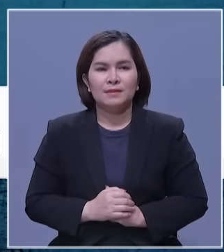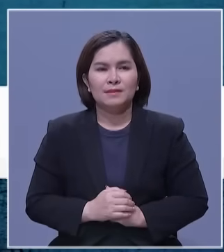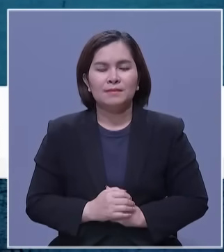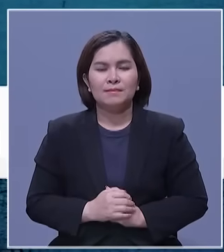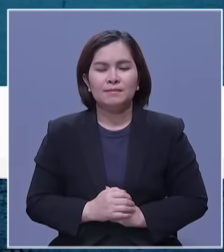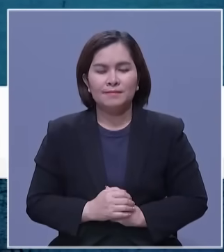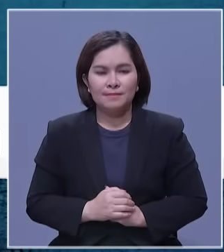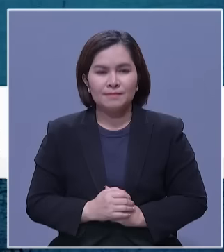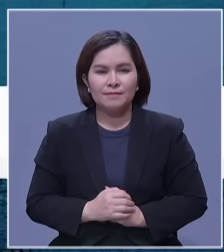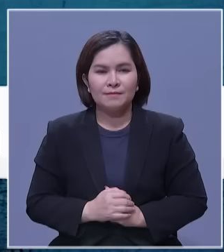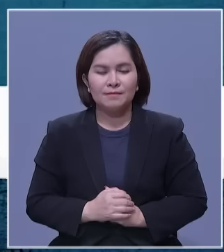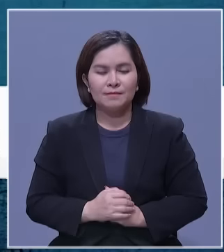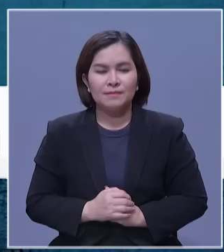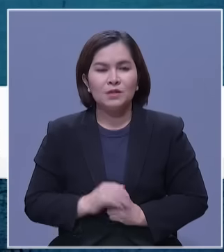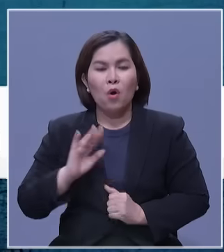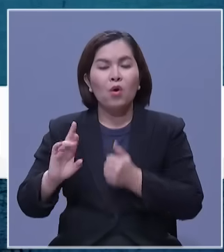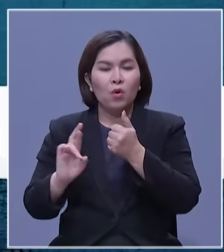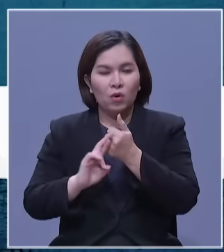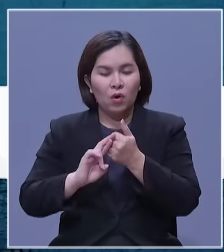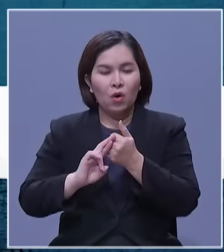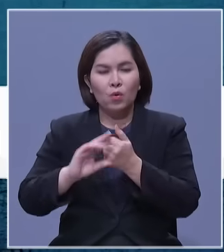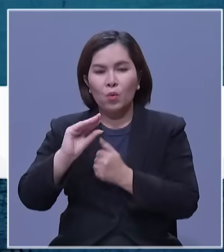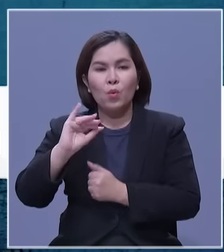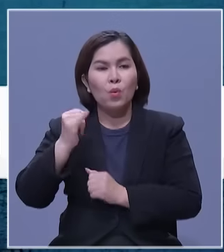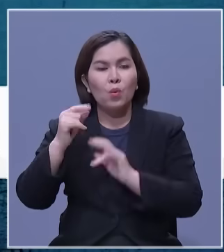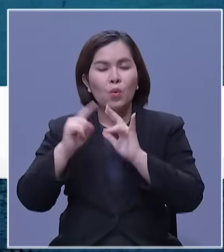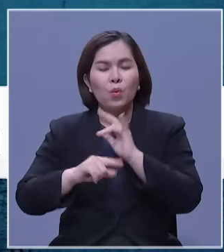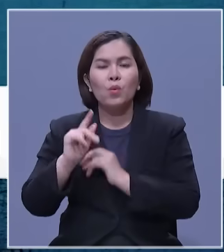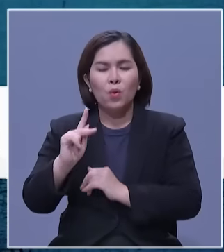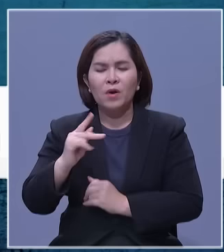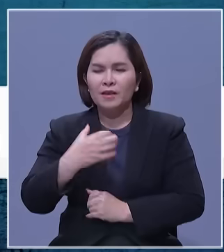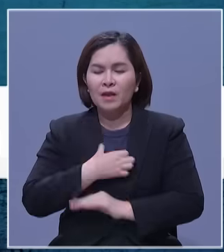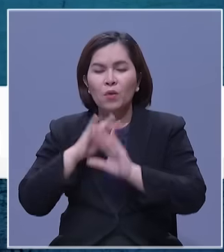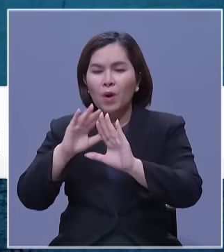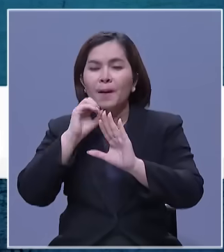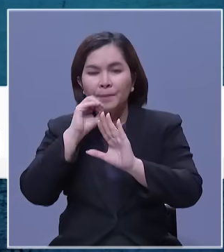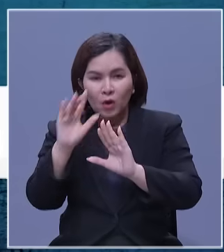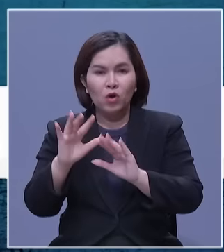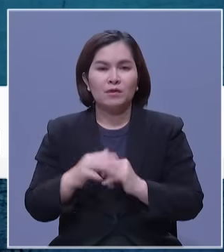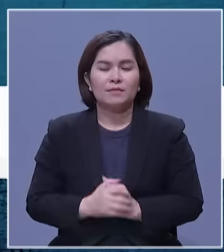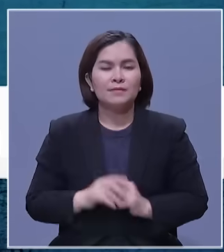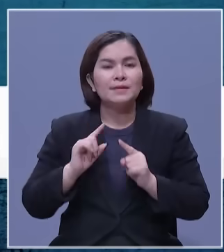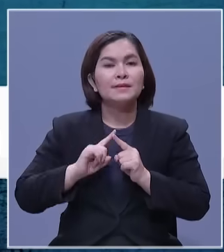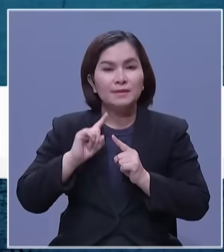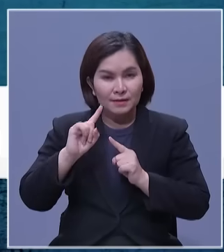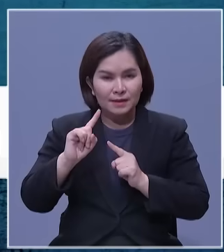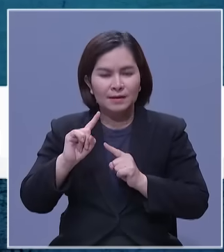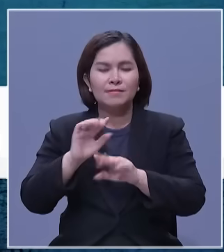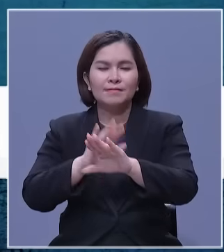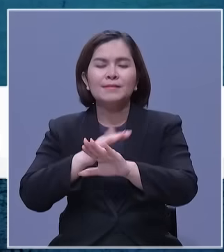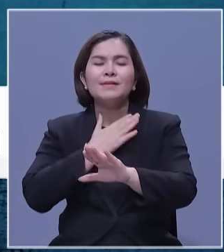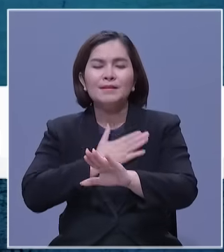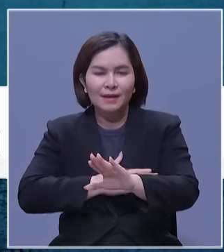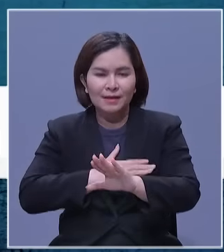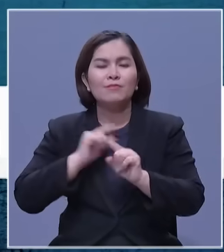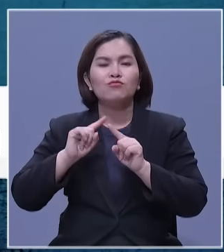องชัวเชษหรือรองโจ๊กนี่นะ ครับ ก็อยากจะฝากไปบอกท่านรองโจ๊กอย่างนี้ครับหนึ่งครับใจเย็น